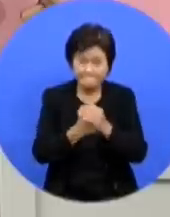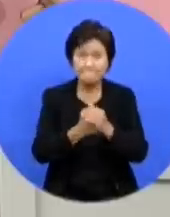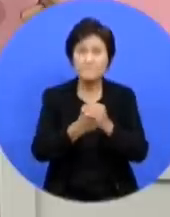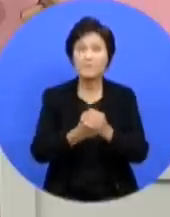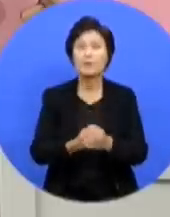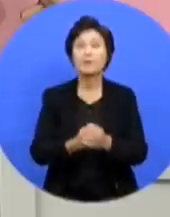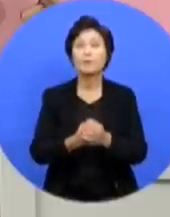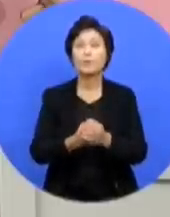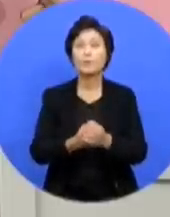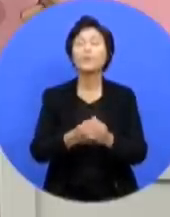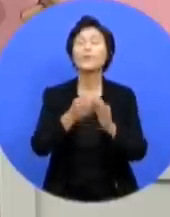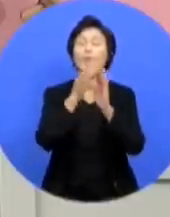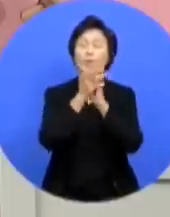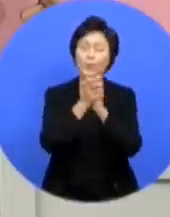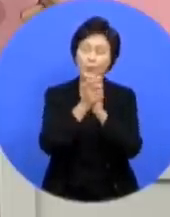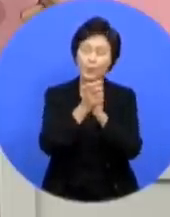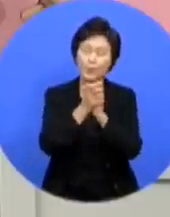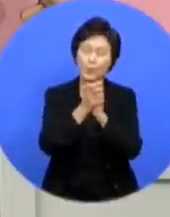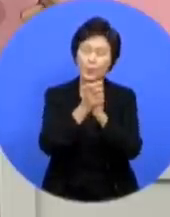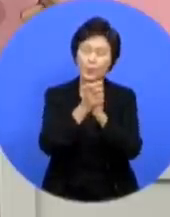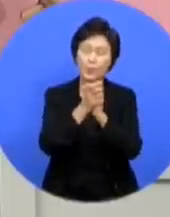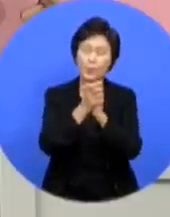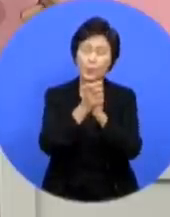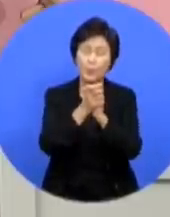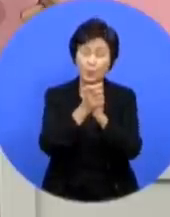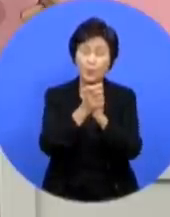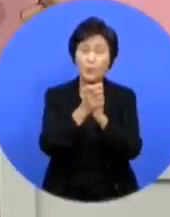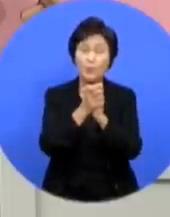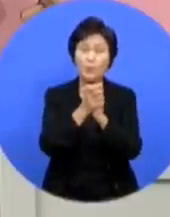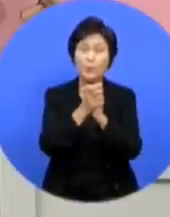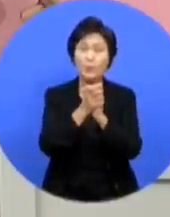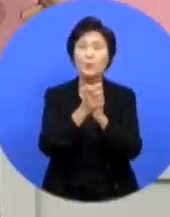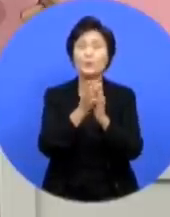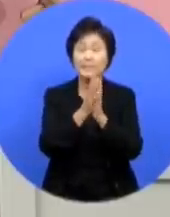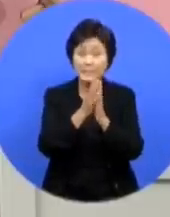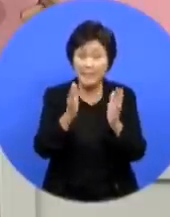작정해서 기도하자고 하는 것이 제 북한 크리스천 살리기 기도 운동이고.